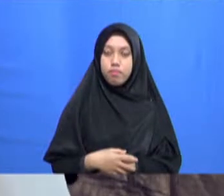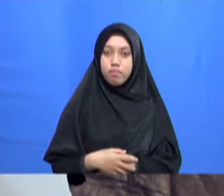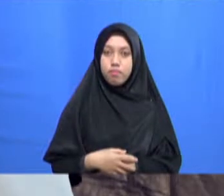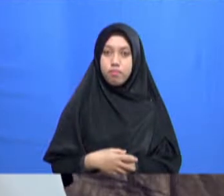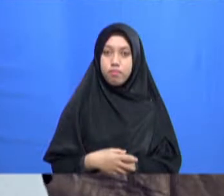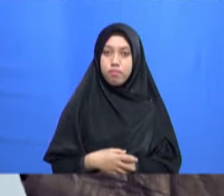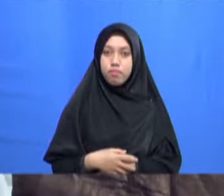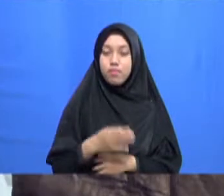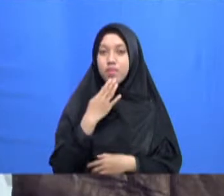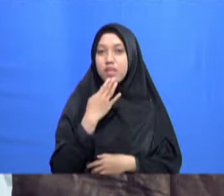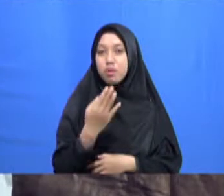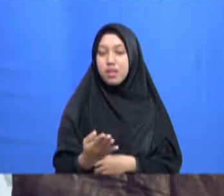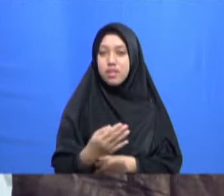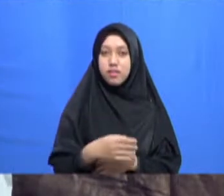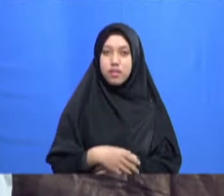Terima kasih.